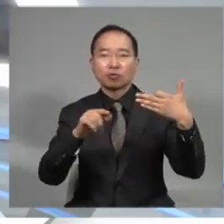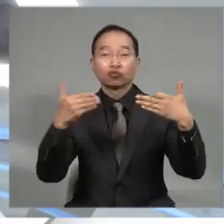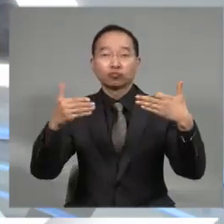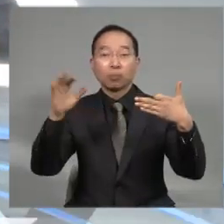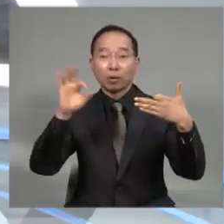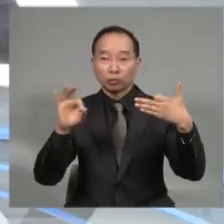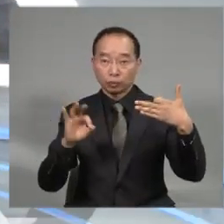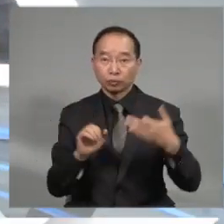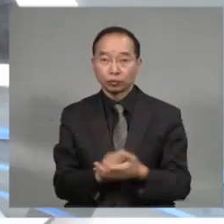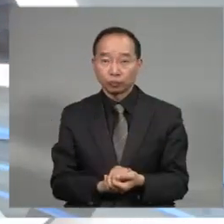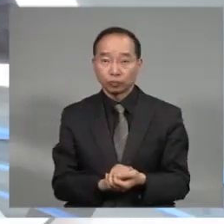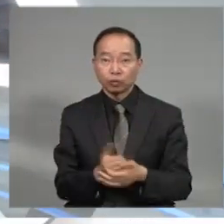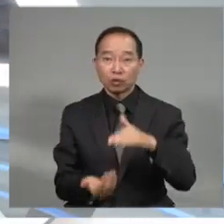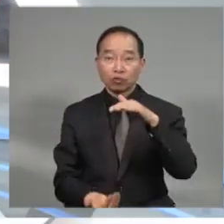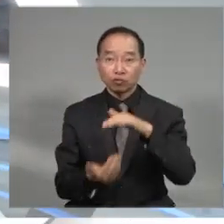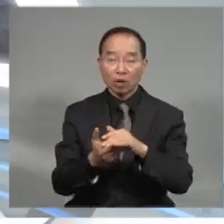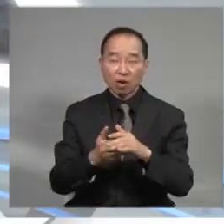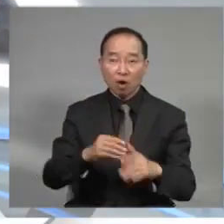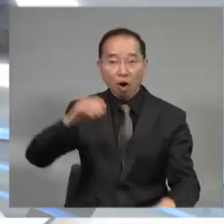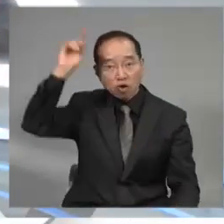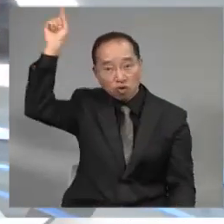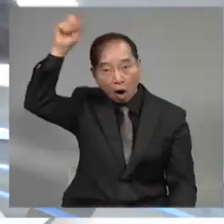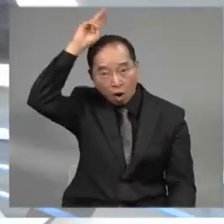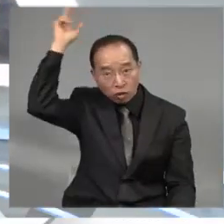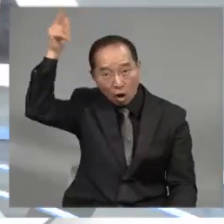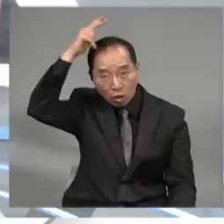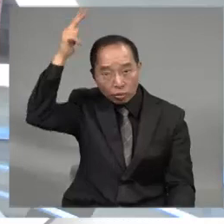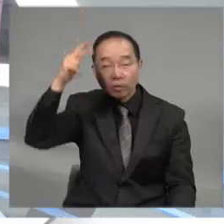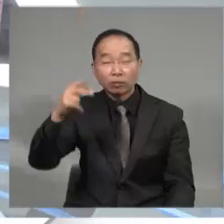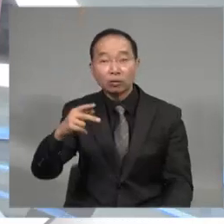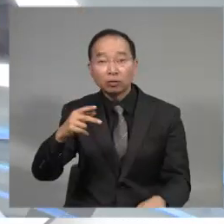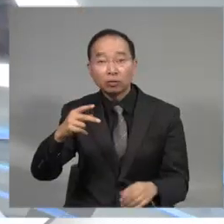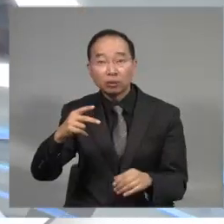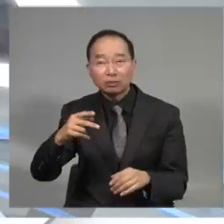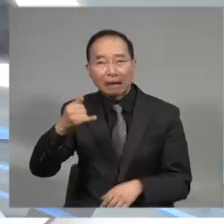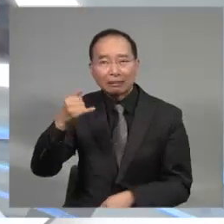19.9% 나왔고요. 최고는 정선군, 최저는 원주시로 나왔네요.